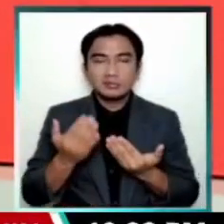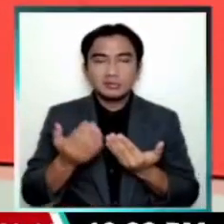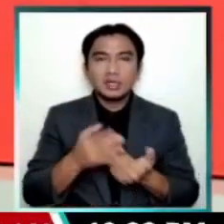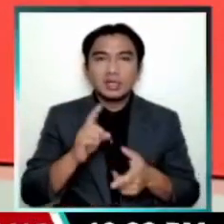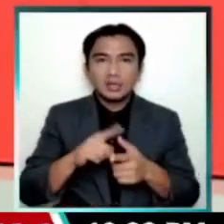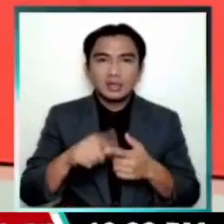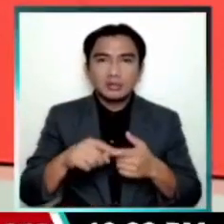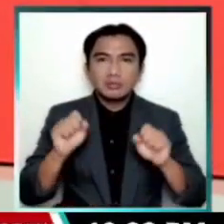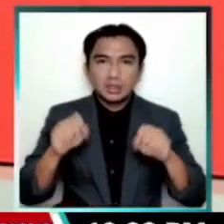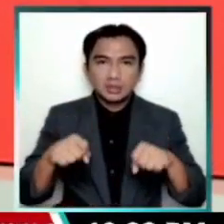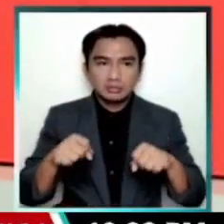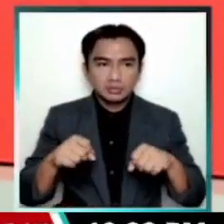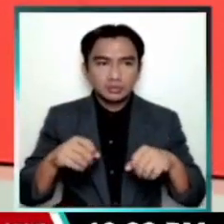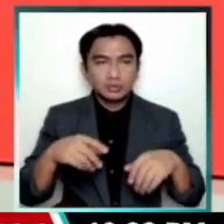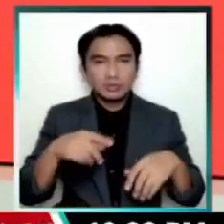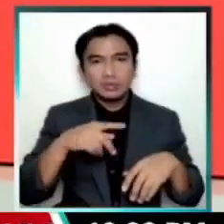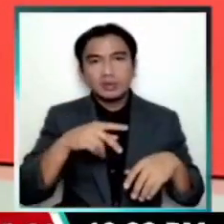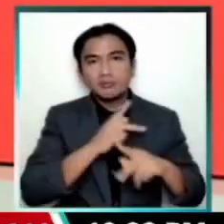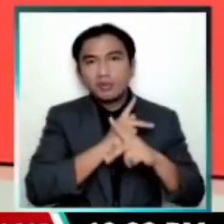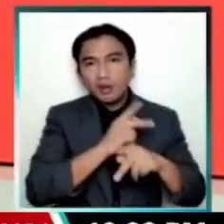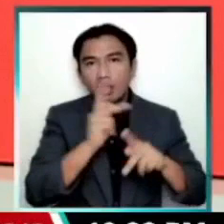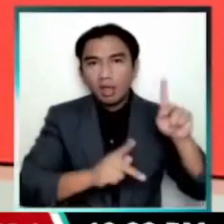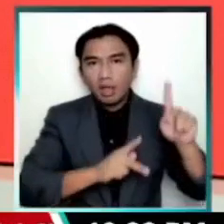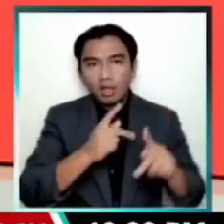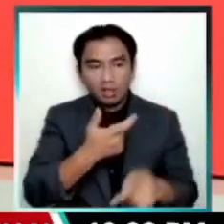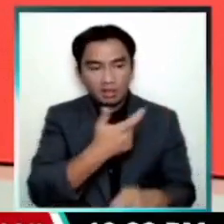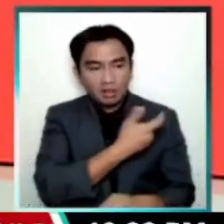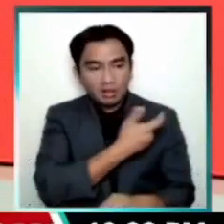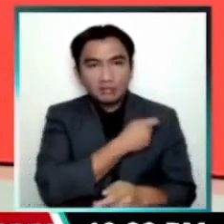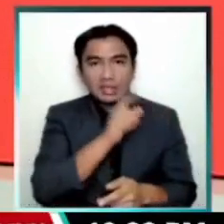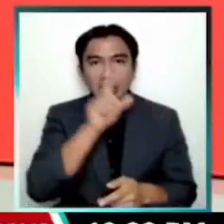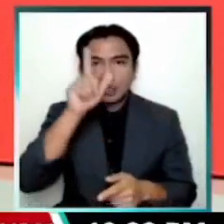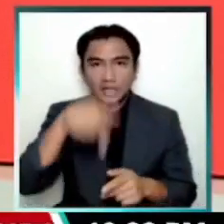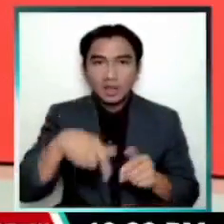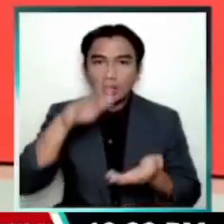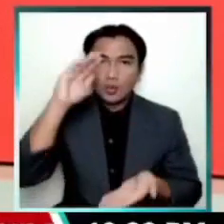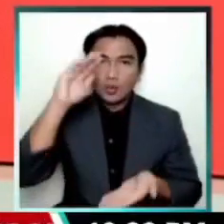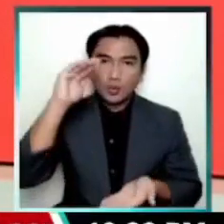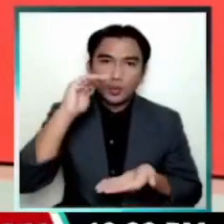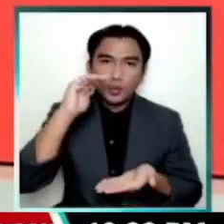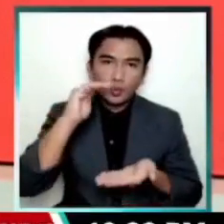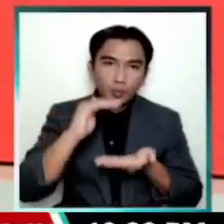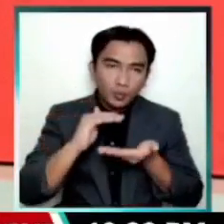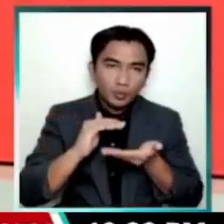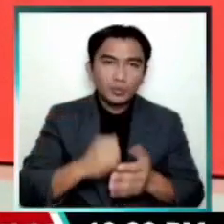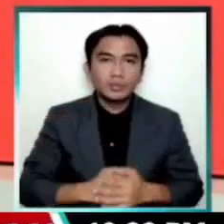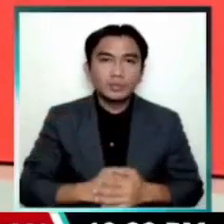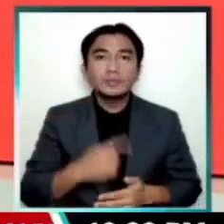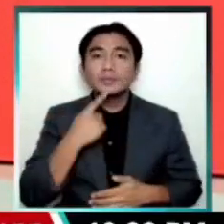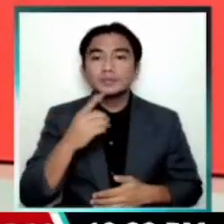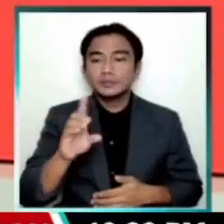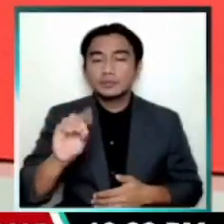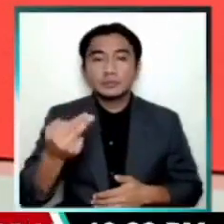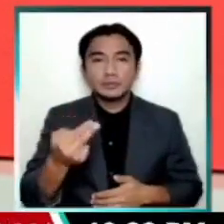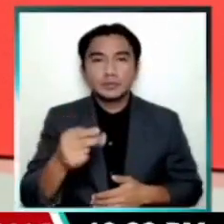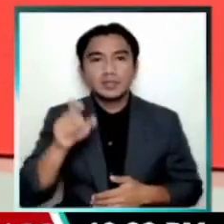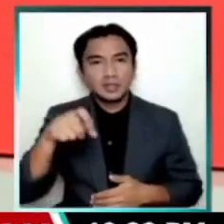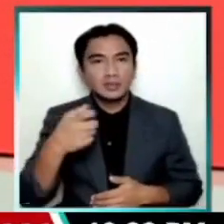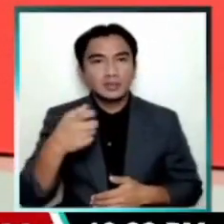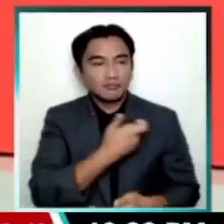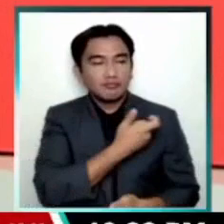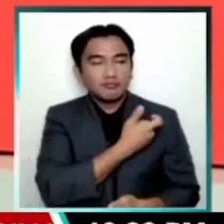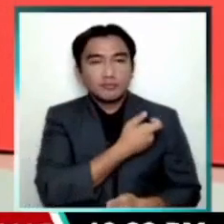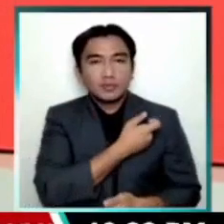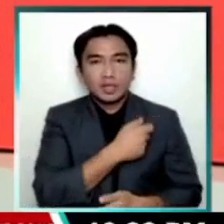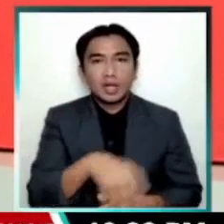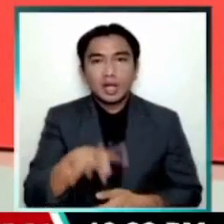proteksyong nakukuha mula sa bakuna paglipas ng 3 buwan. Payo ng DOH, magpa-booster na ang mahigit 40 milyong wala